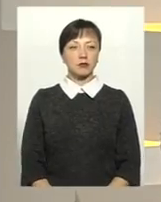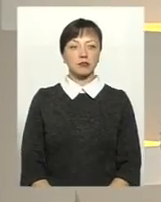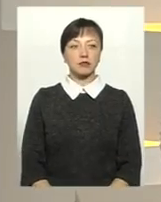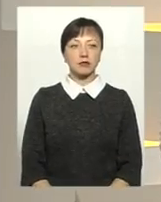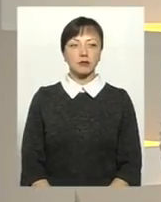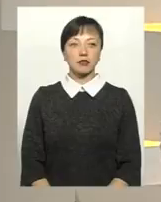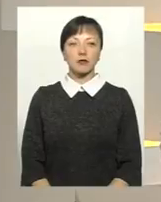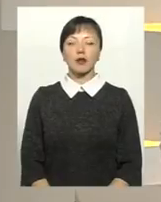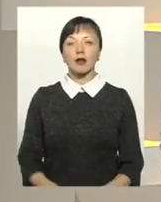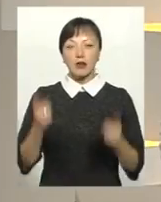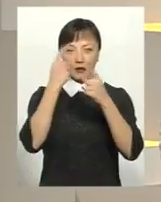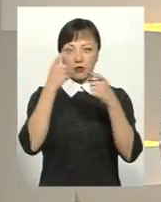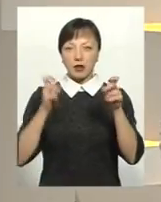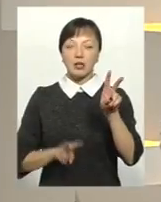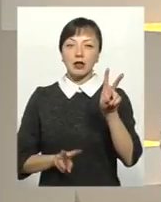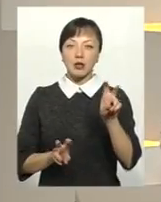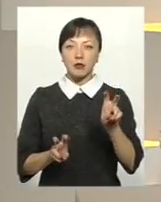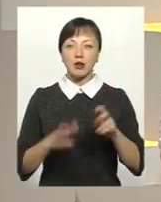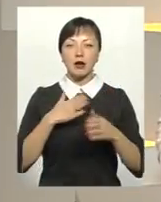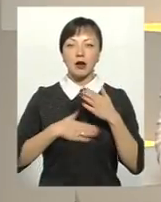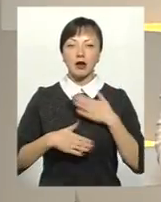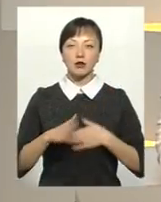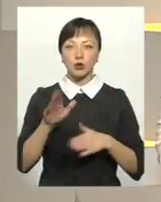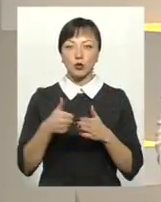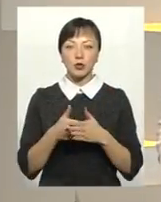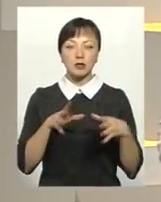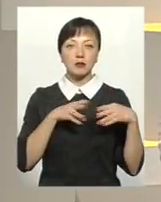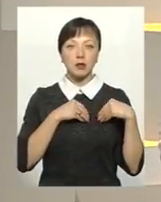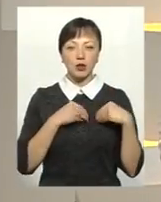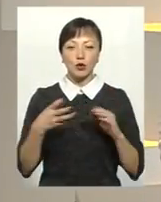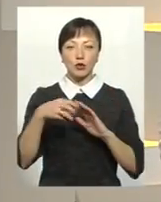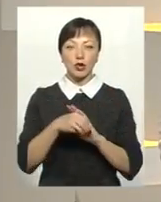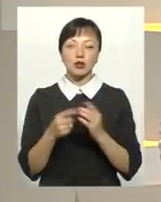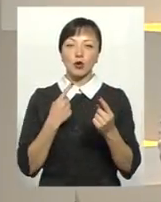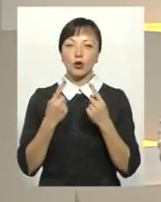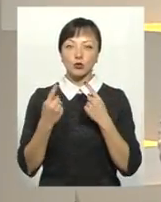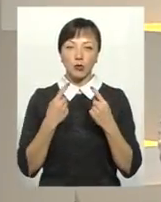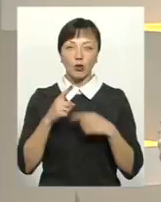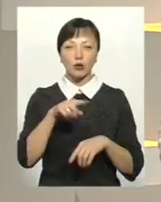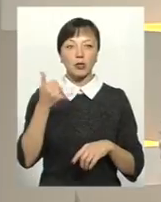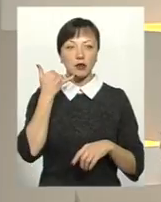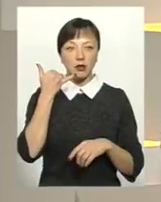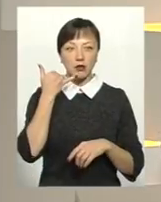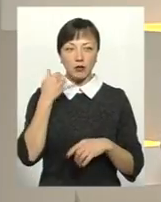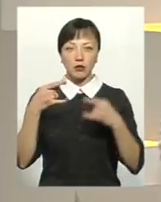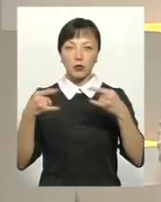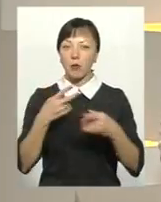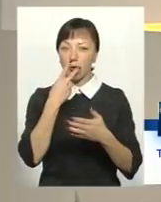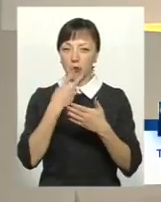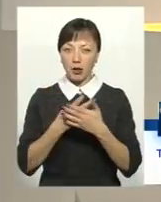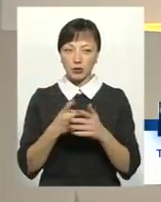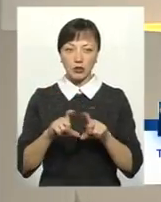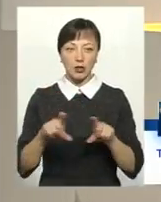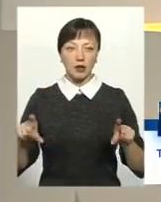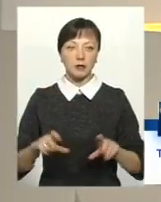Знову в ефірі тема. Раді, що ви до сих пір з нами. Долучайтесь до нашої розмови. Номер телефону у студію ви можете